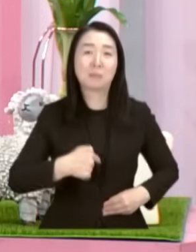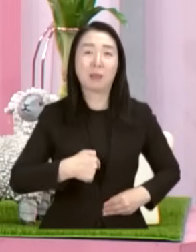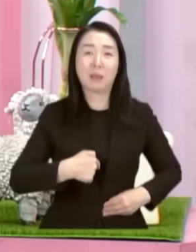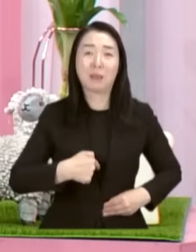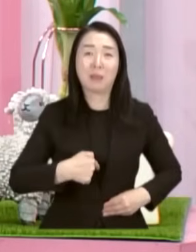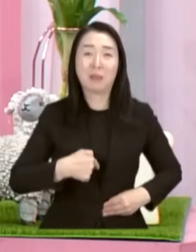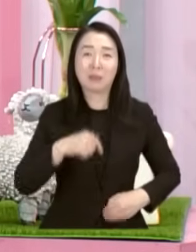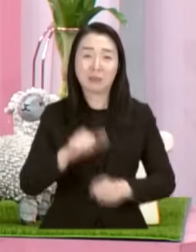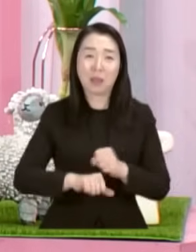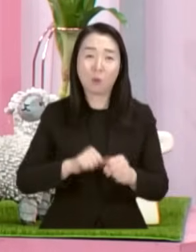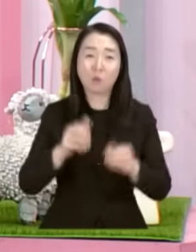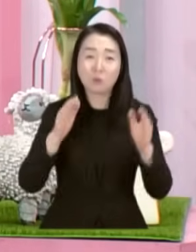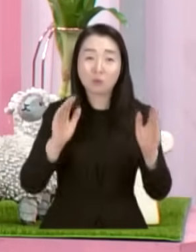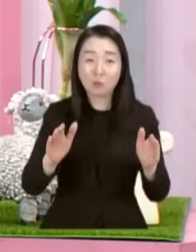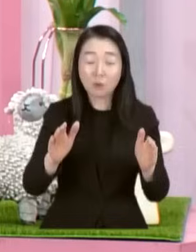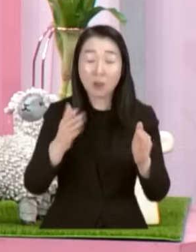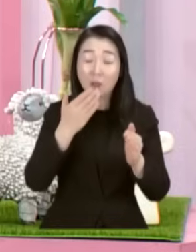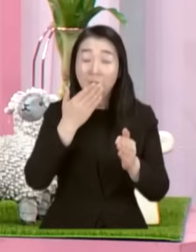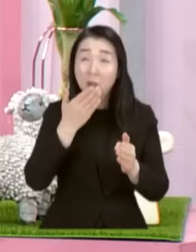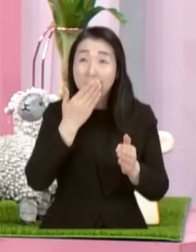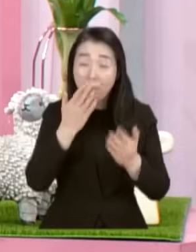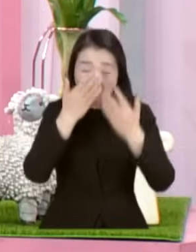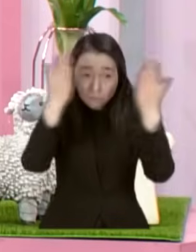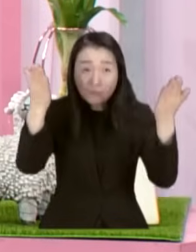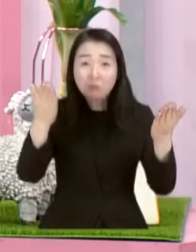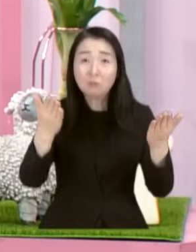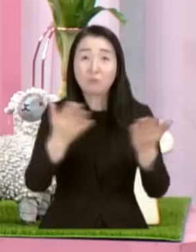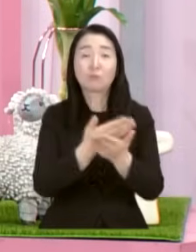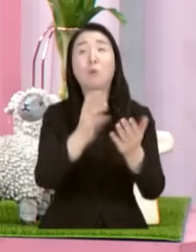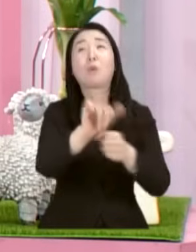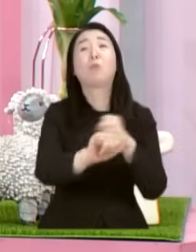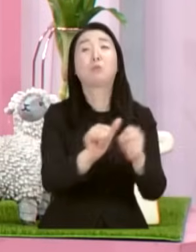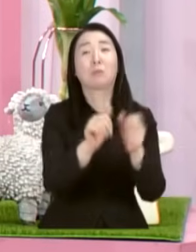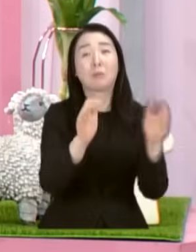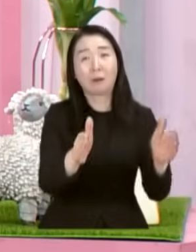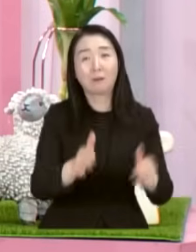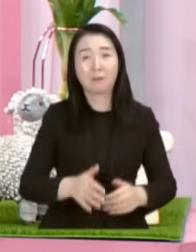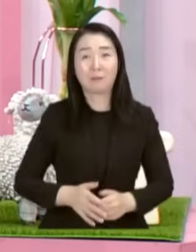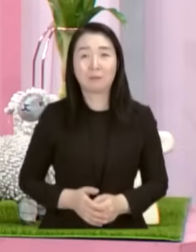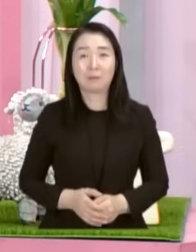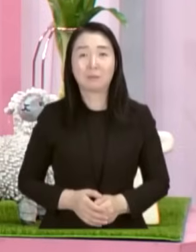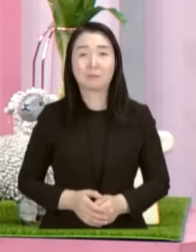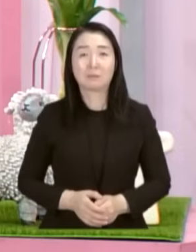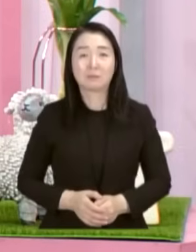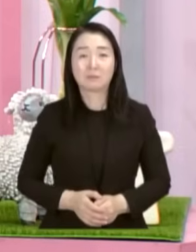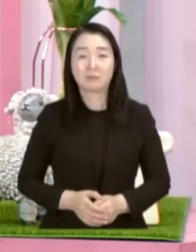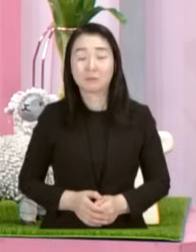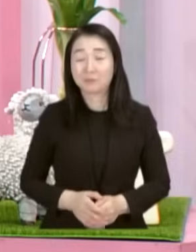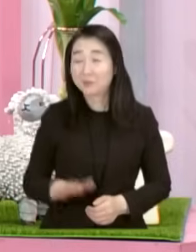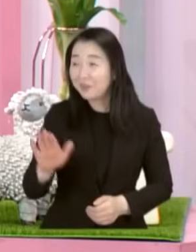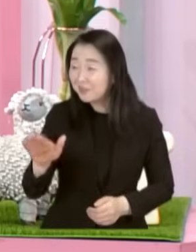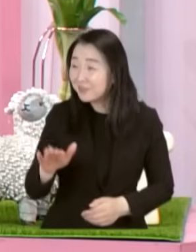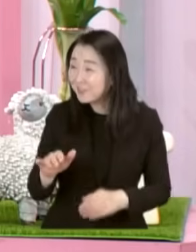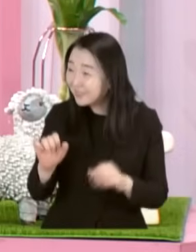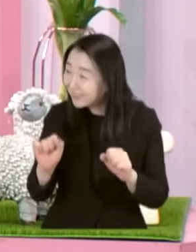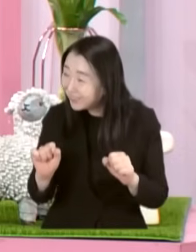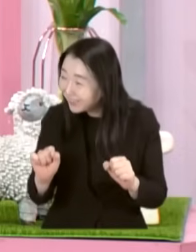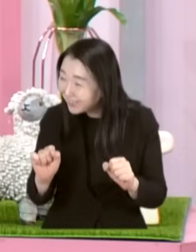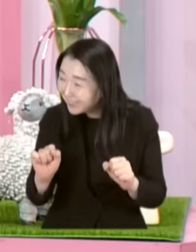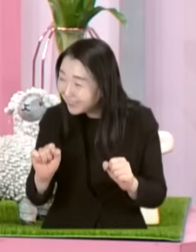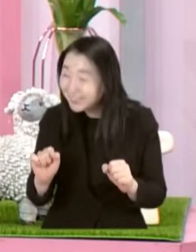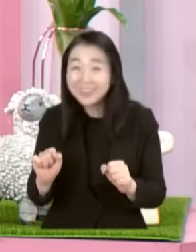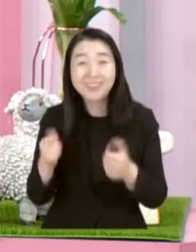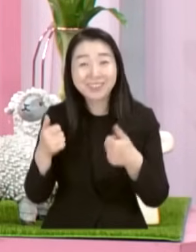고팠겠어. 난 그래도 5년 동안 무료로 밥을 해드렸는데 노인들과 노숙자들을. 그래서 어르신